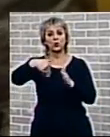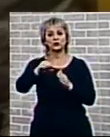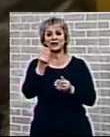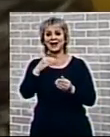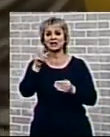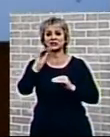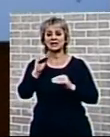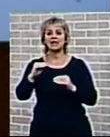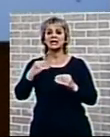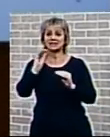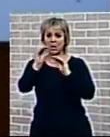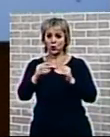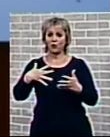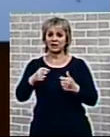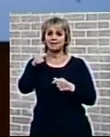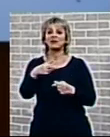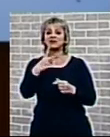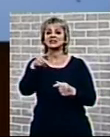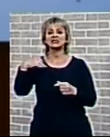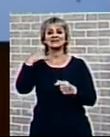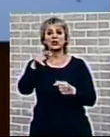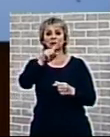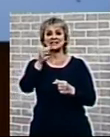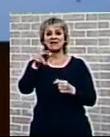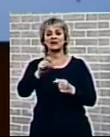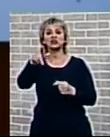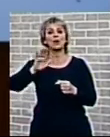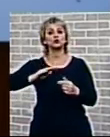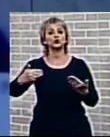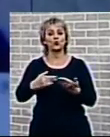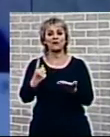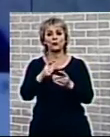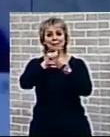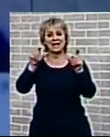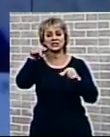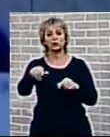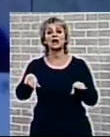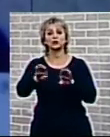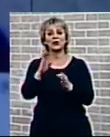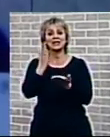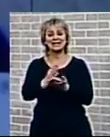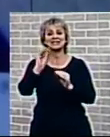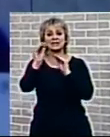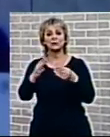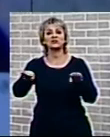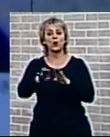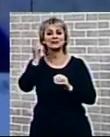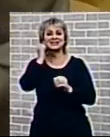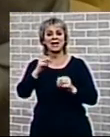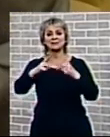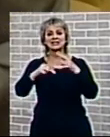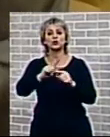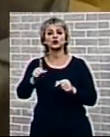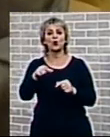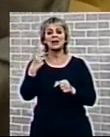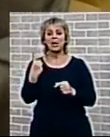качества здравоохранения. Следующий видеозвонок из Зверева. Там ждут новую библиотеку. Та, что есть, размещается в таком старом здании, что даже